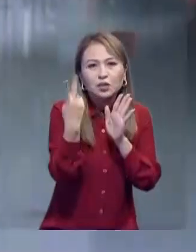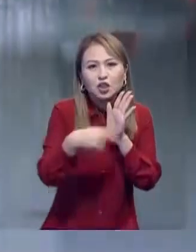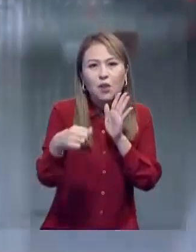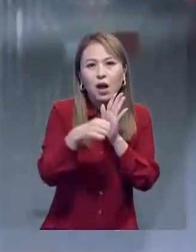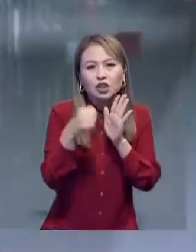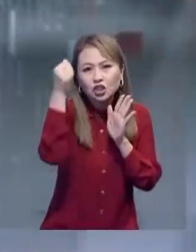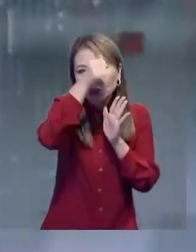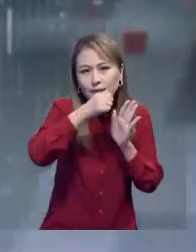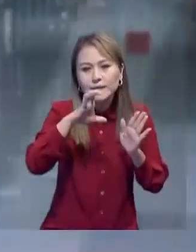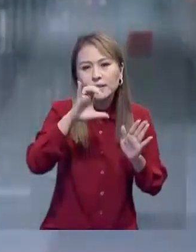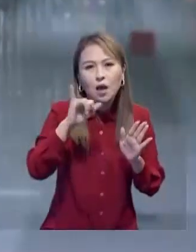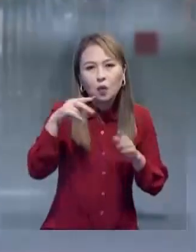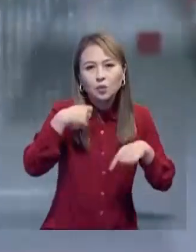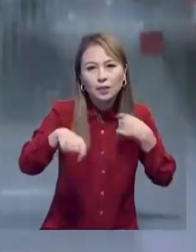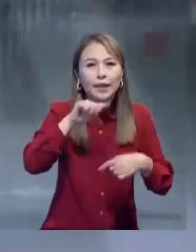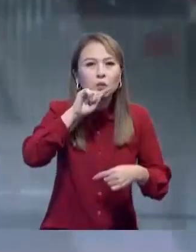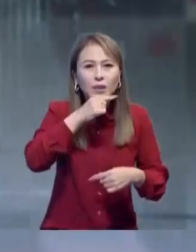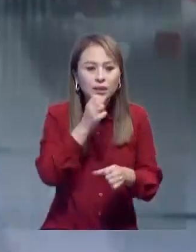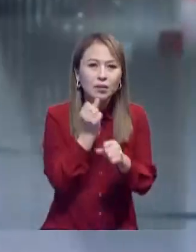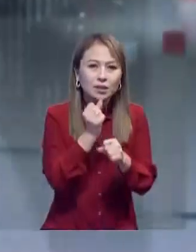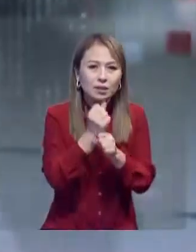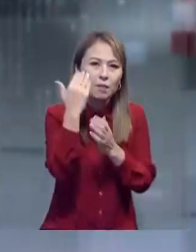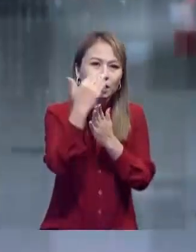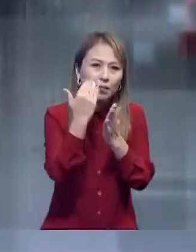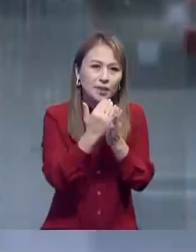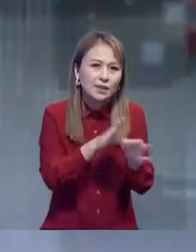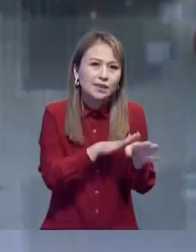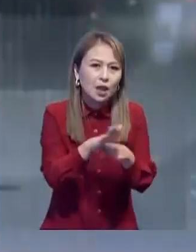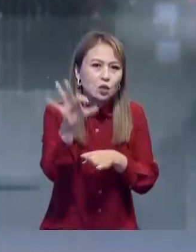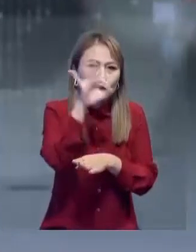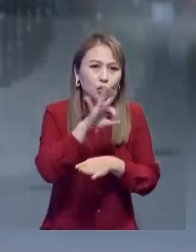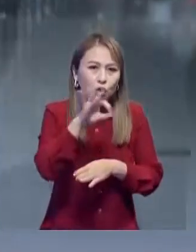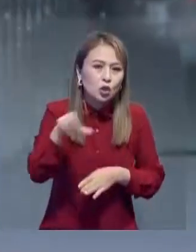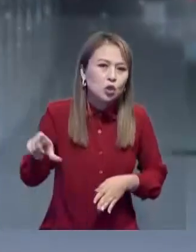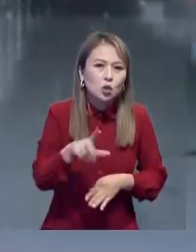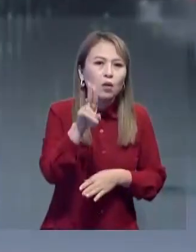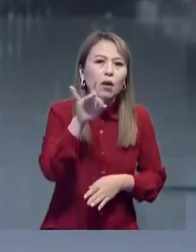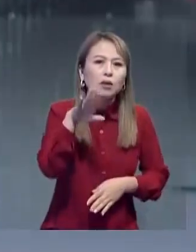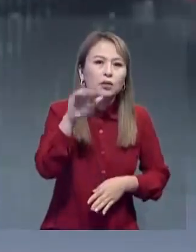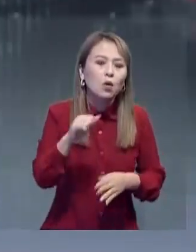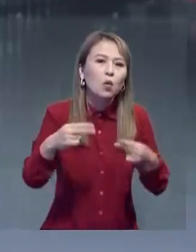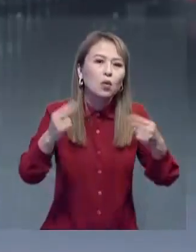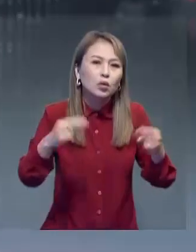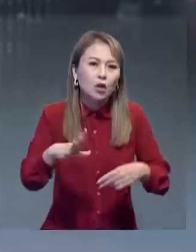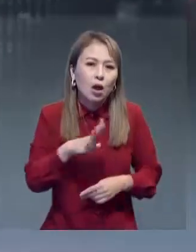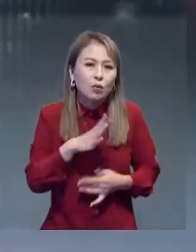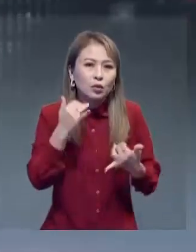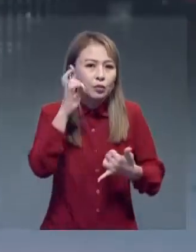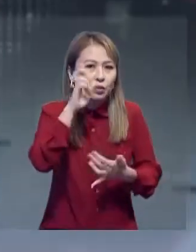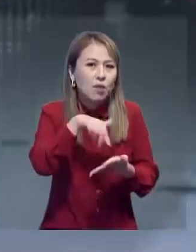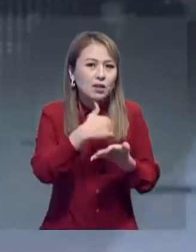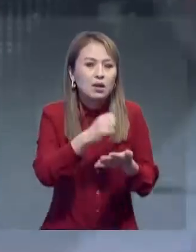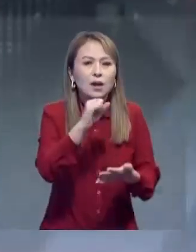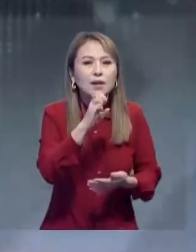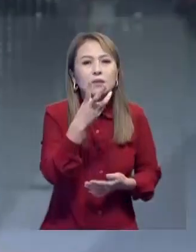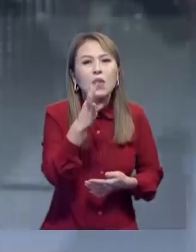Және 2026 жылға дейінгі сауда экономикалық ынтымақтастық бағдарламасын іске асыру жөніндегі жол картасына қол қойылады. Бұл туралы